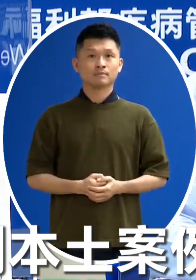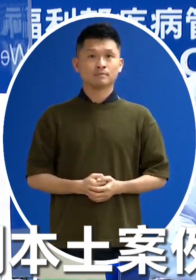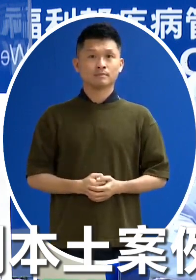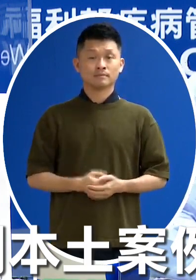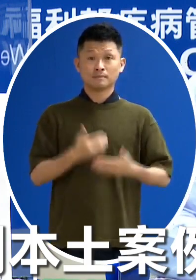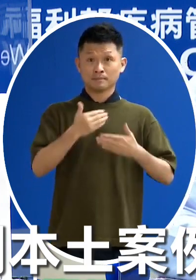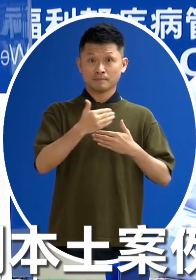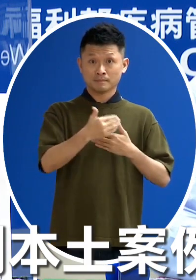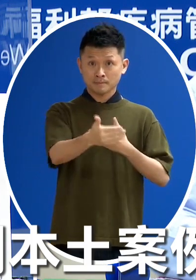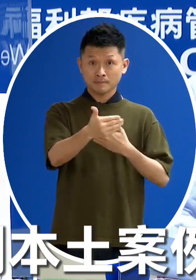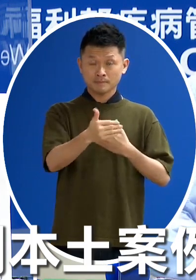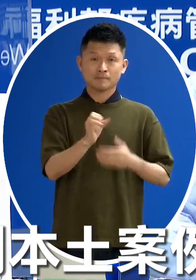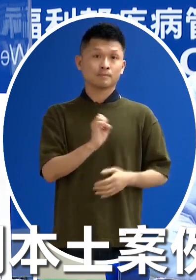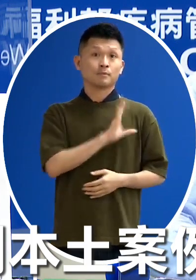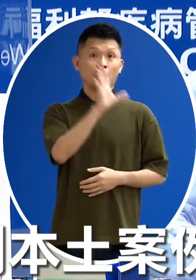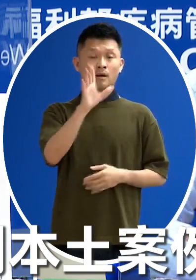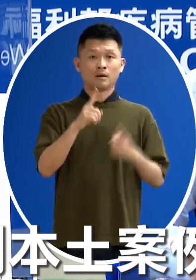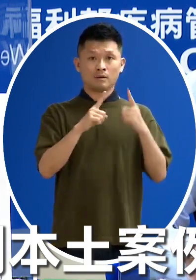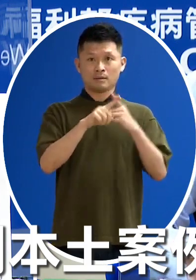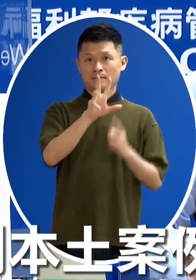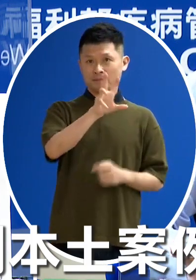结隔离的情形哈是